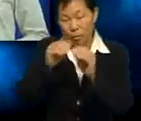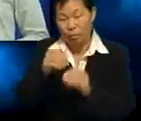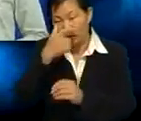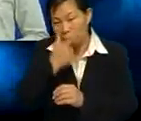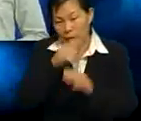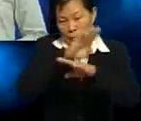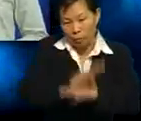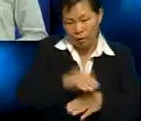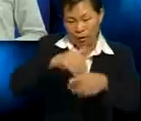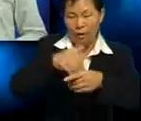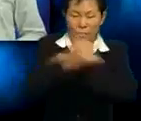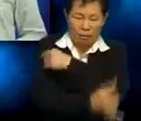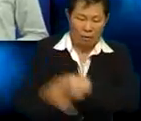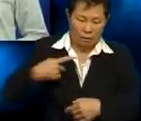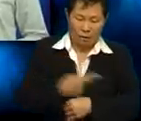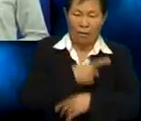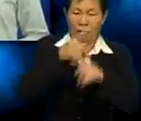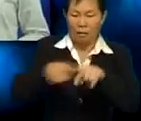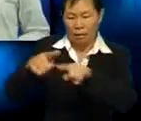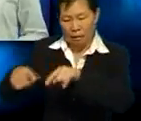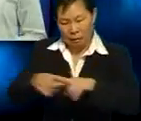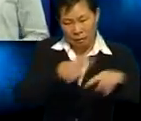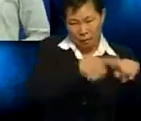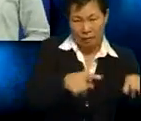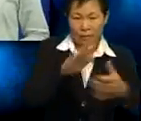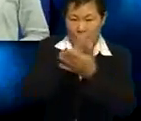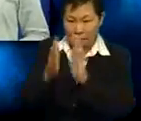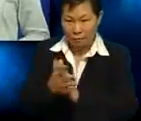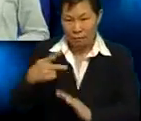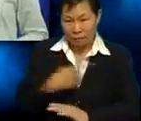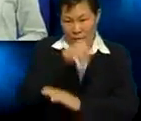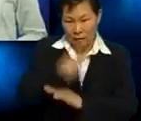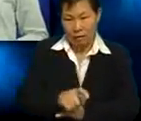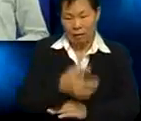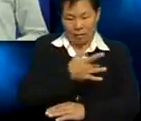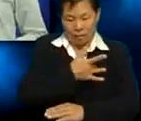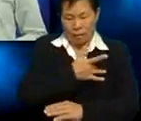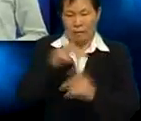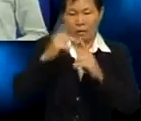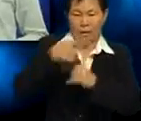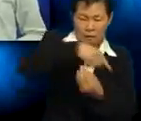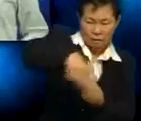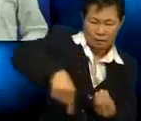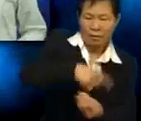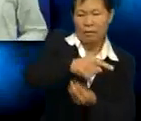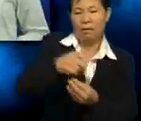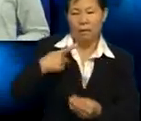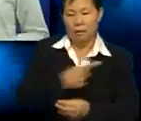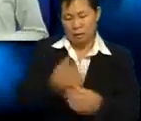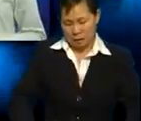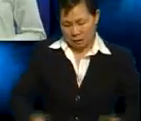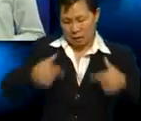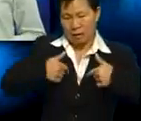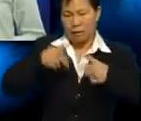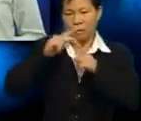setiap bangsa di negara kita adalah berbeza-beza. Jadi, kita haruslah pekak dengan keadaan sekeliling supaya kita hidup